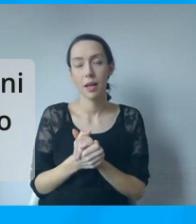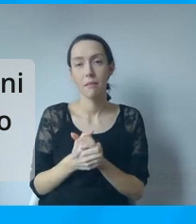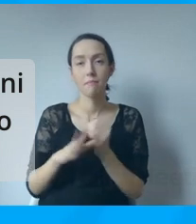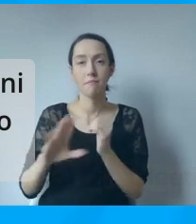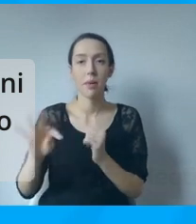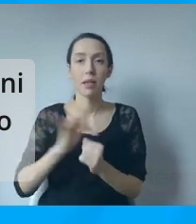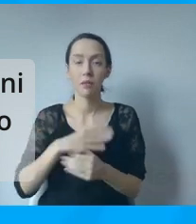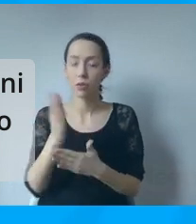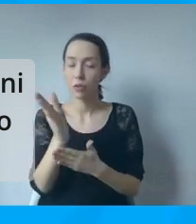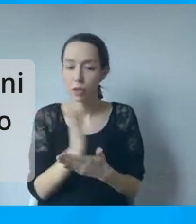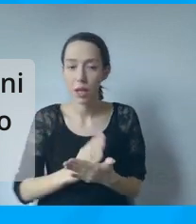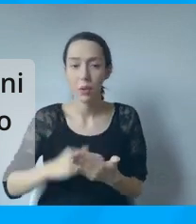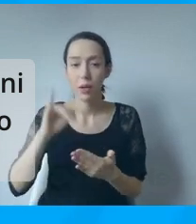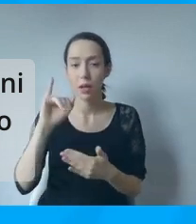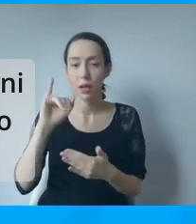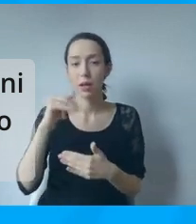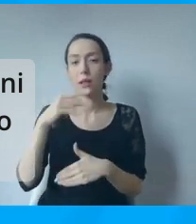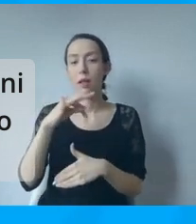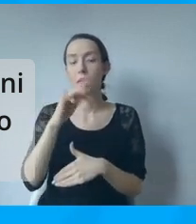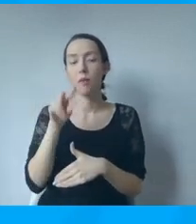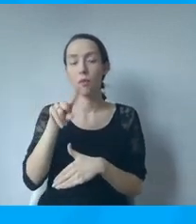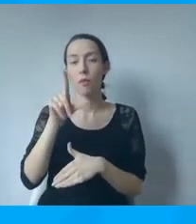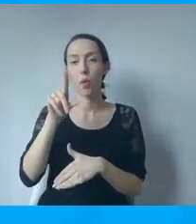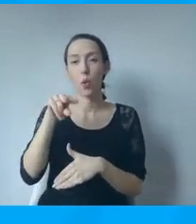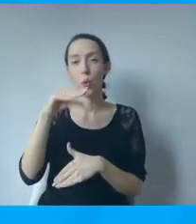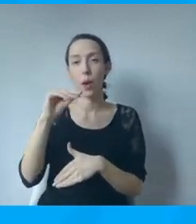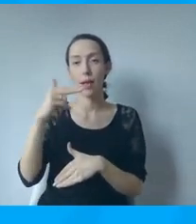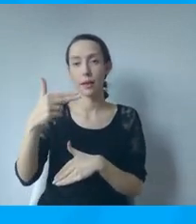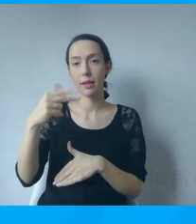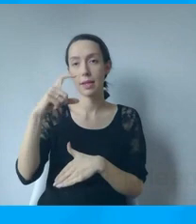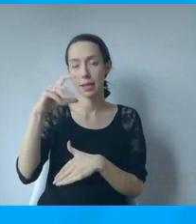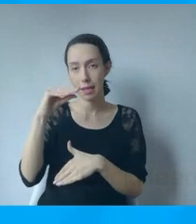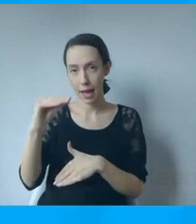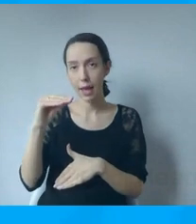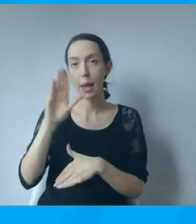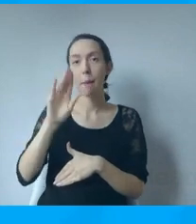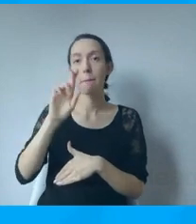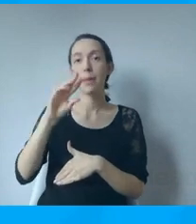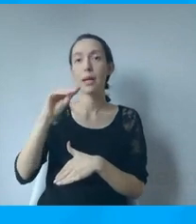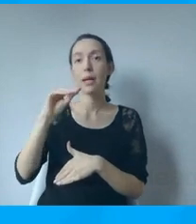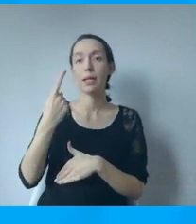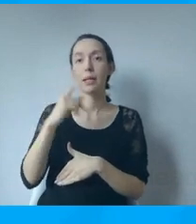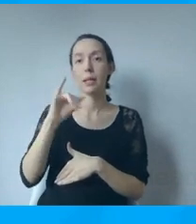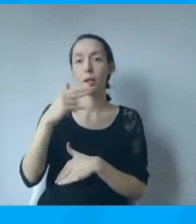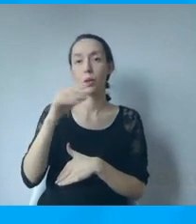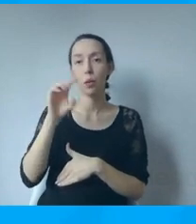i po prostu inne firmy też to mają. Także nie wiem, czy dokładnie o to Ci chodziło w tym pytaniu.